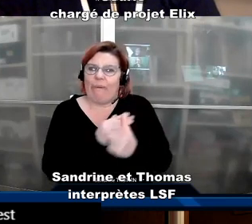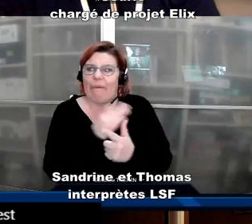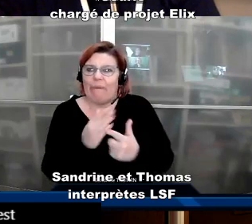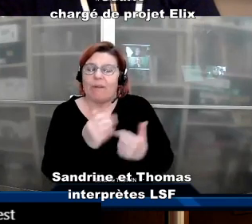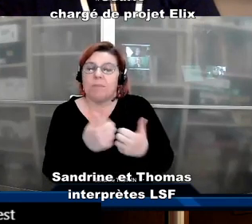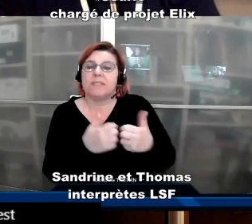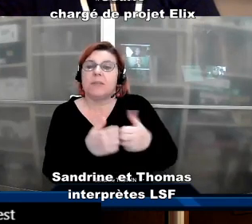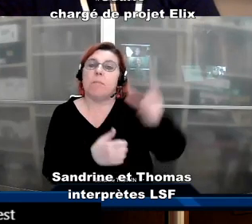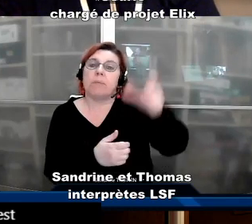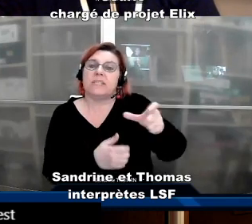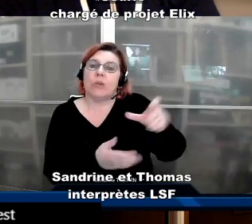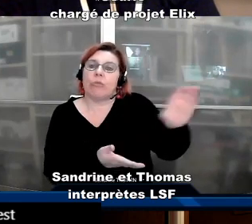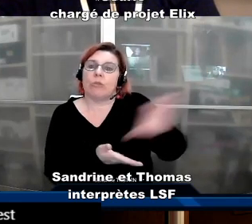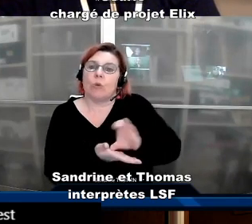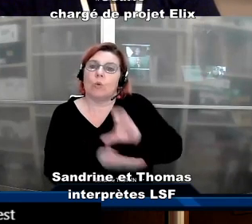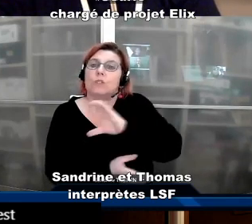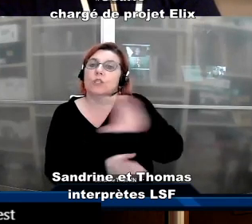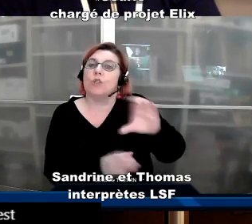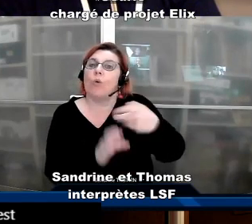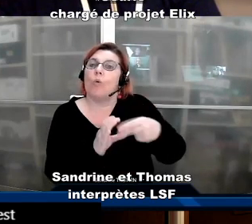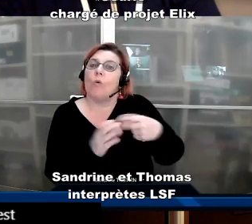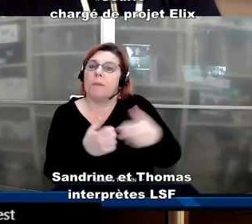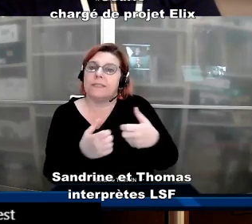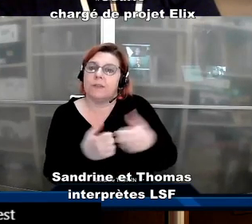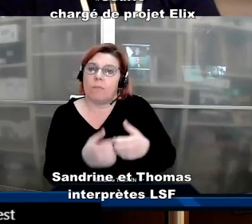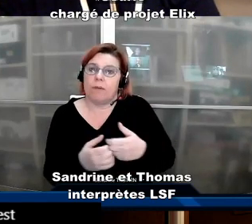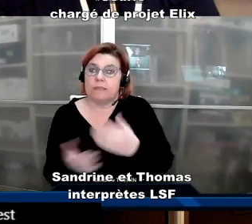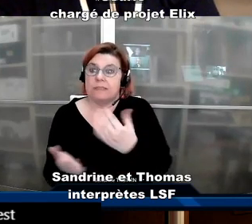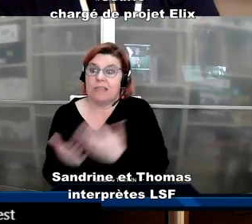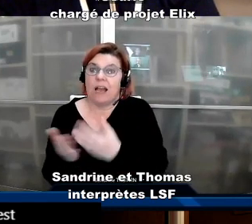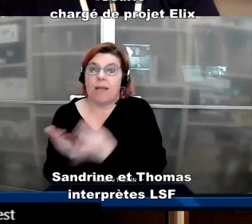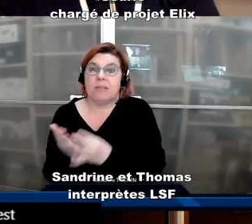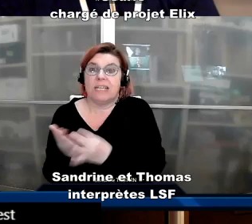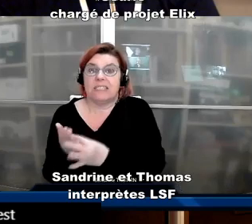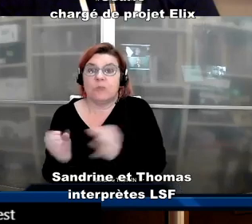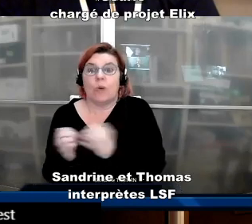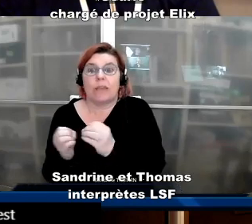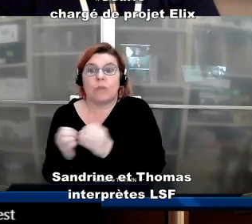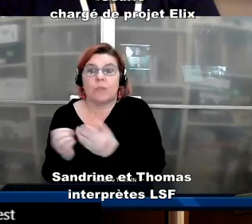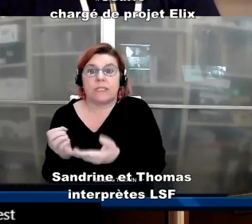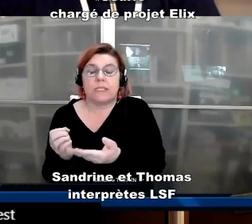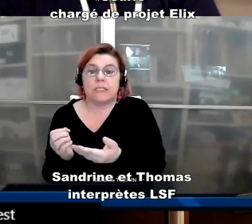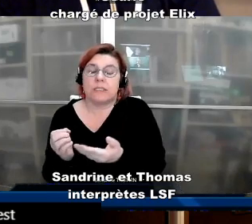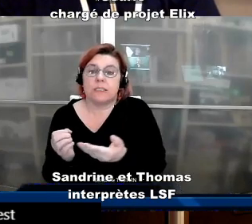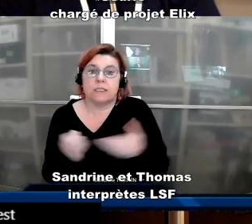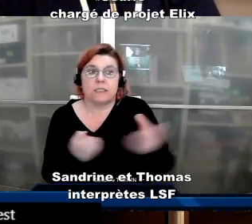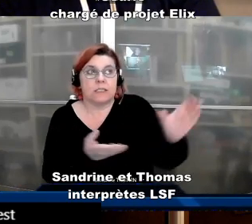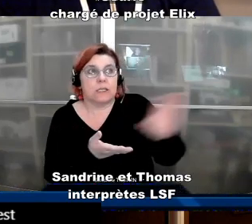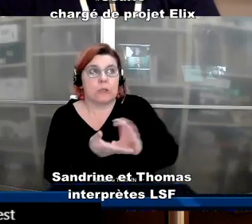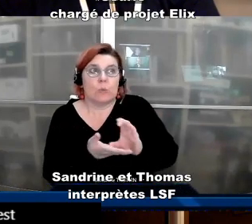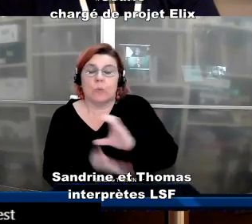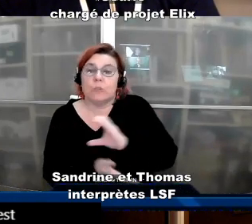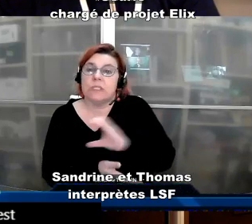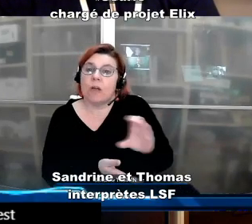100 €. Pour une application gratuite, c'est qu'on se dit que quelque part,